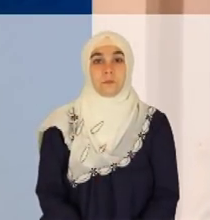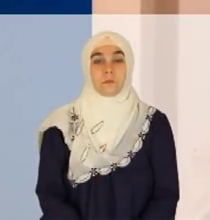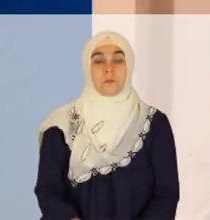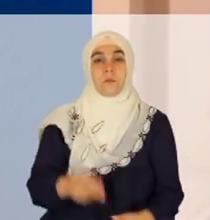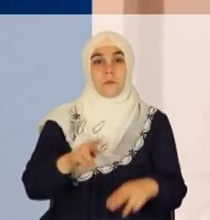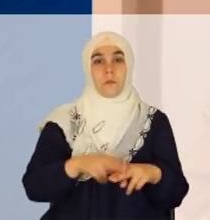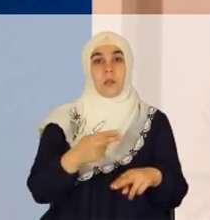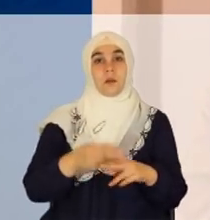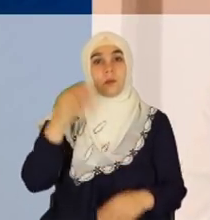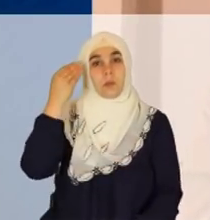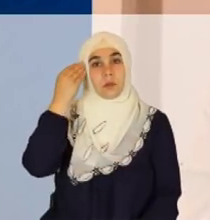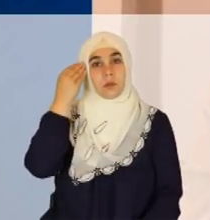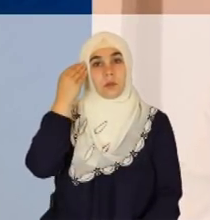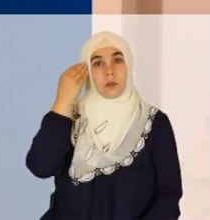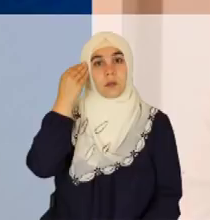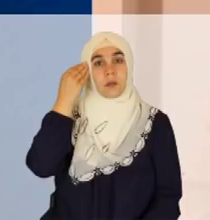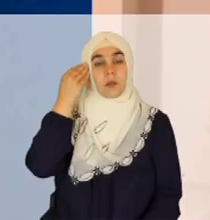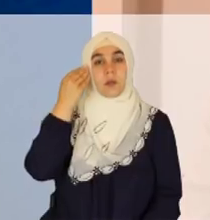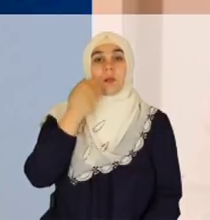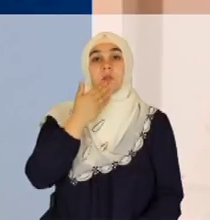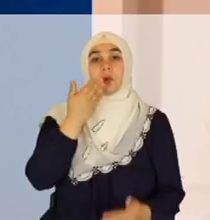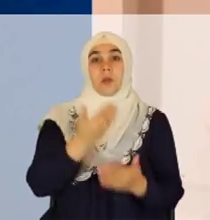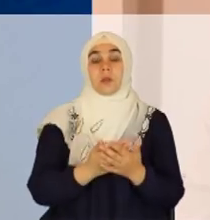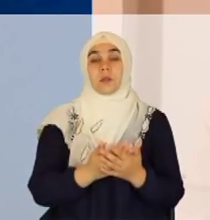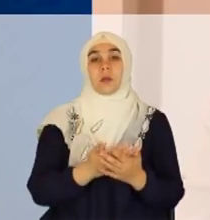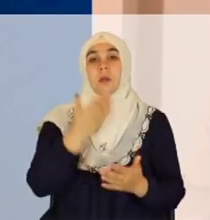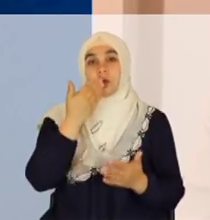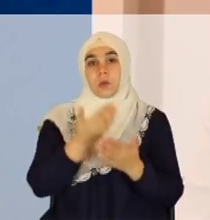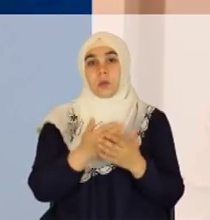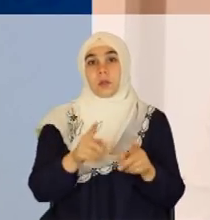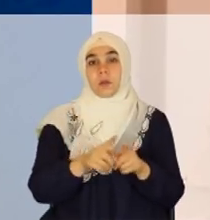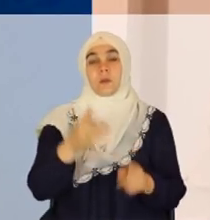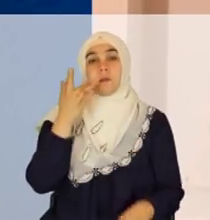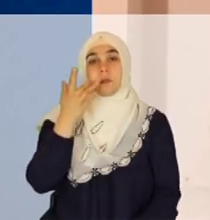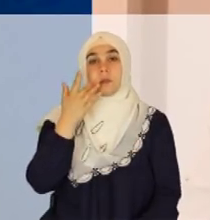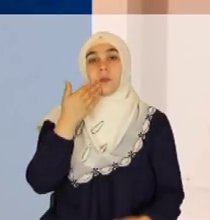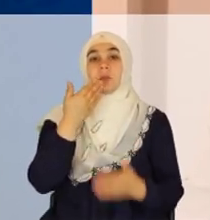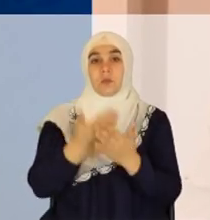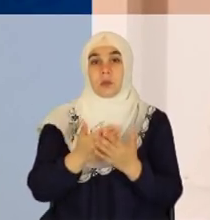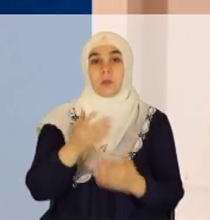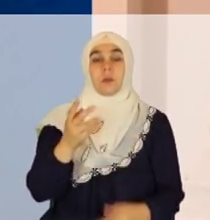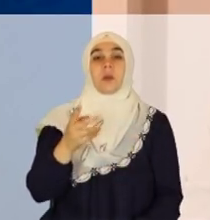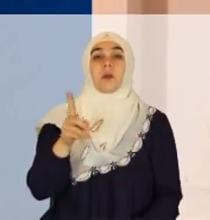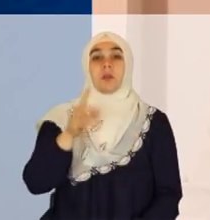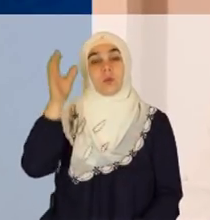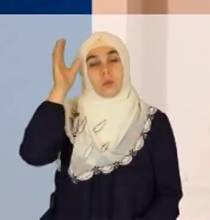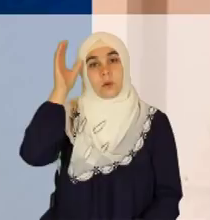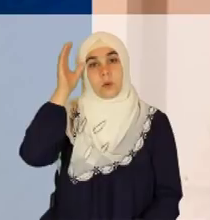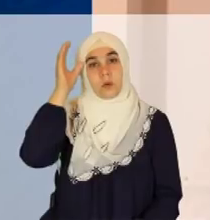Mana shu ma'noda demak so'raladi. So'ralganda doim so'ralib kelgan